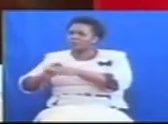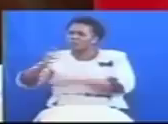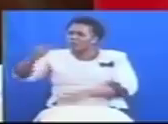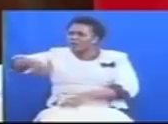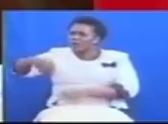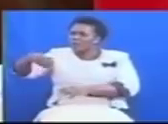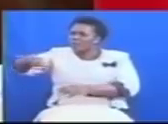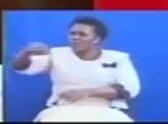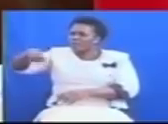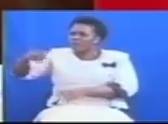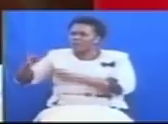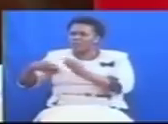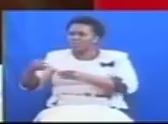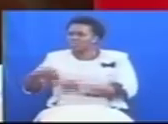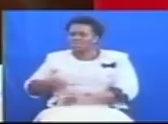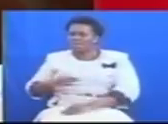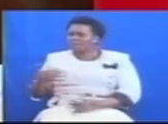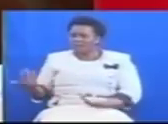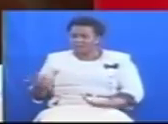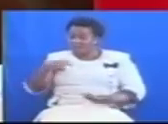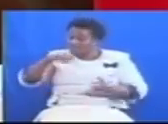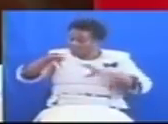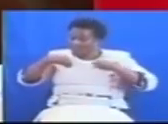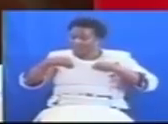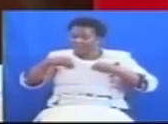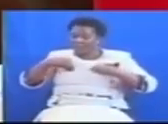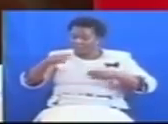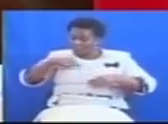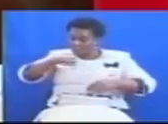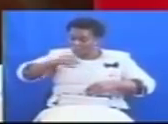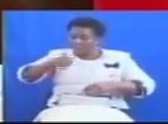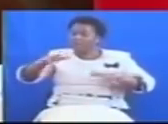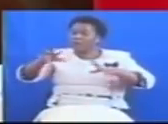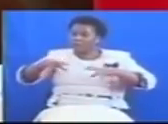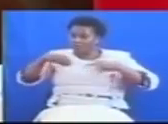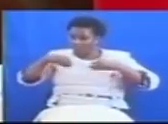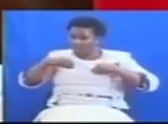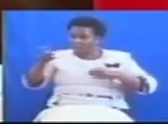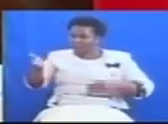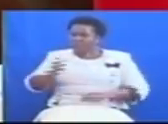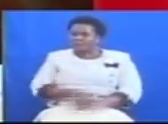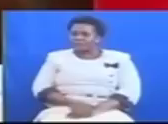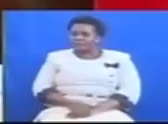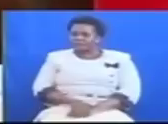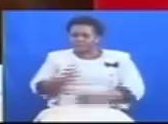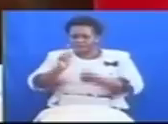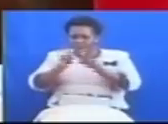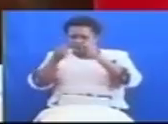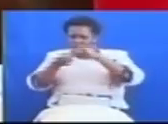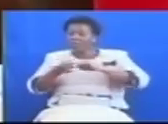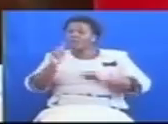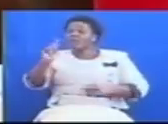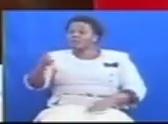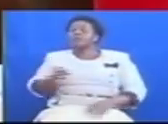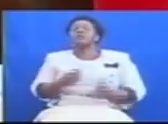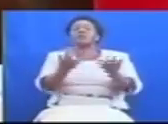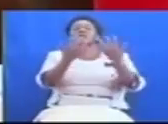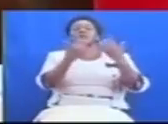Mimi kama waziri wa mazingira nakubali hilo, na mbadala upo na